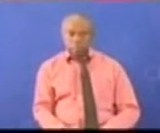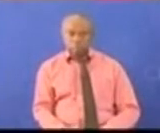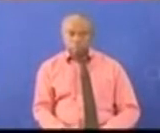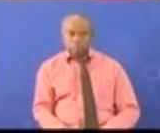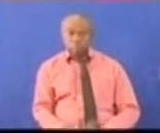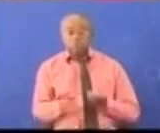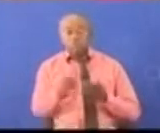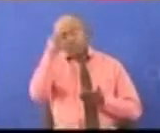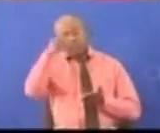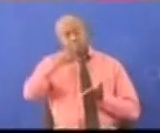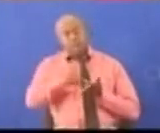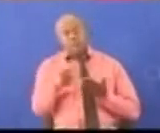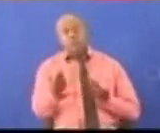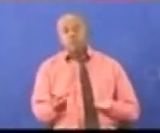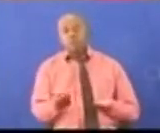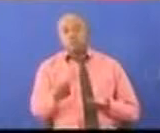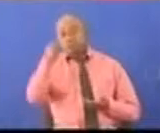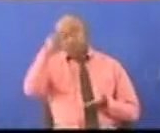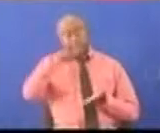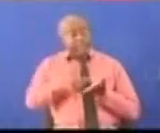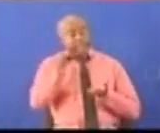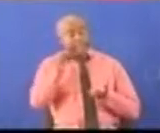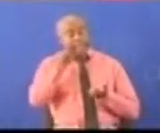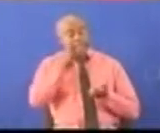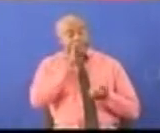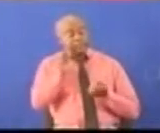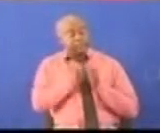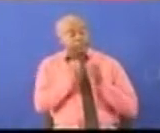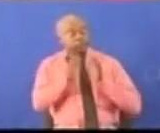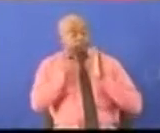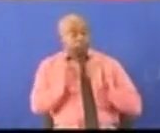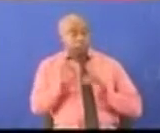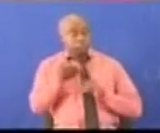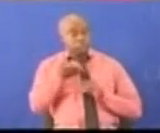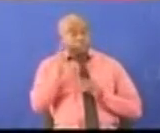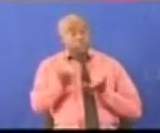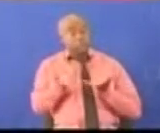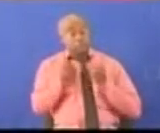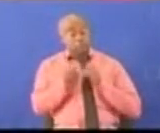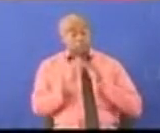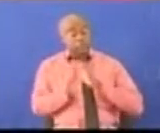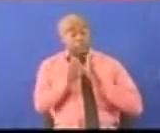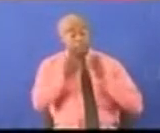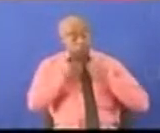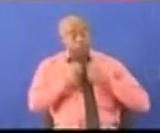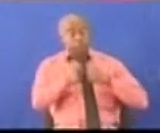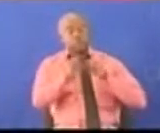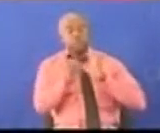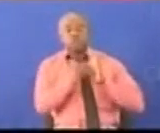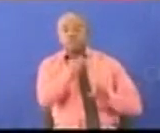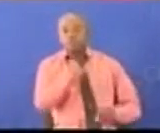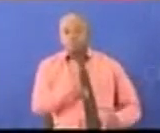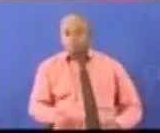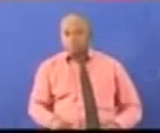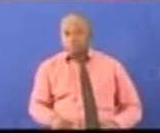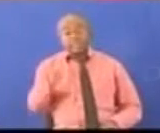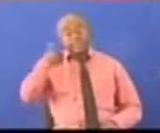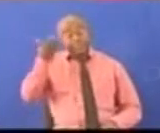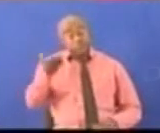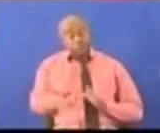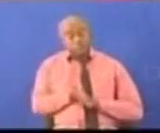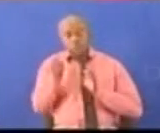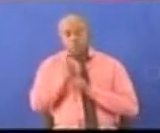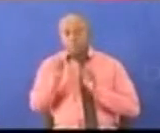2021. Kwa maana yake nini? Sasa kila kitu kimekamilika, serikali inaweza kaanza na budget mpya kesho